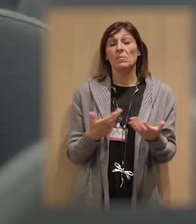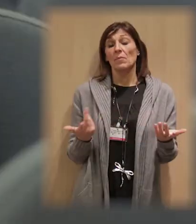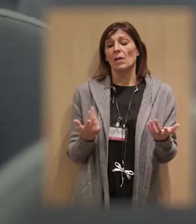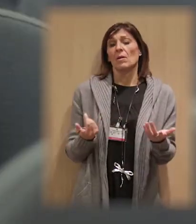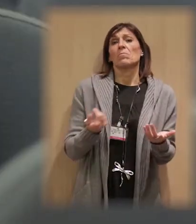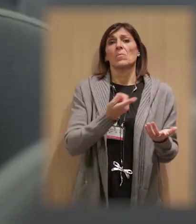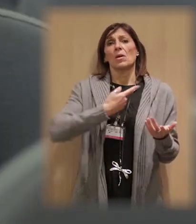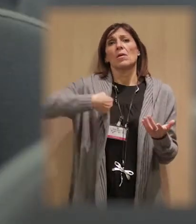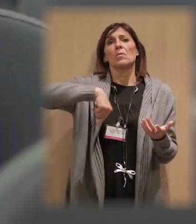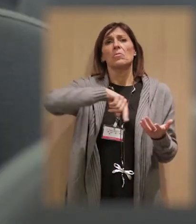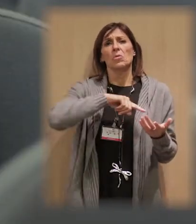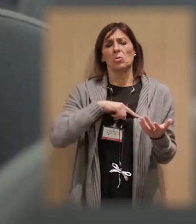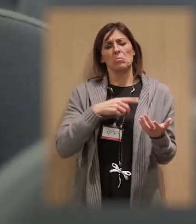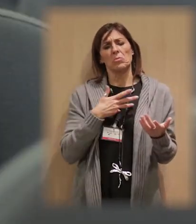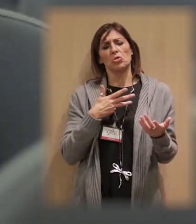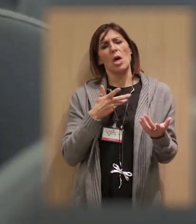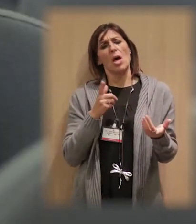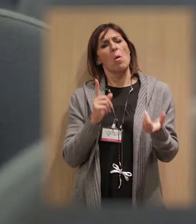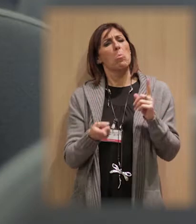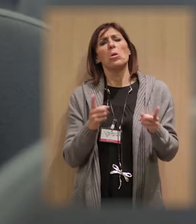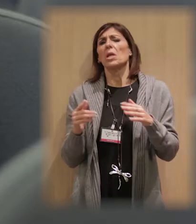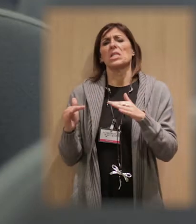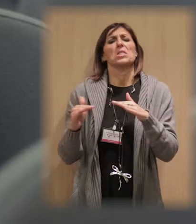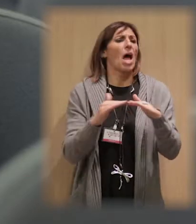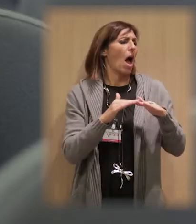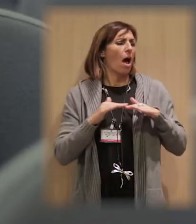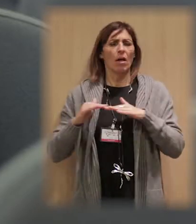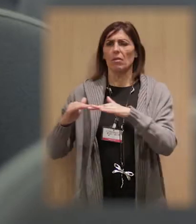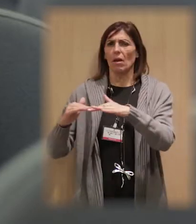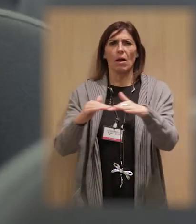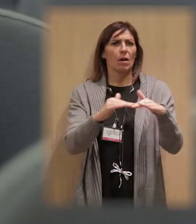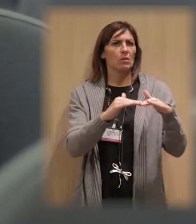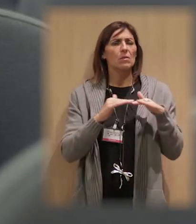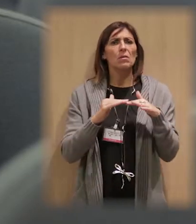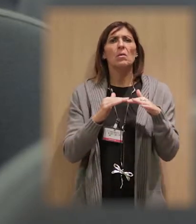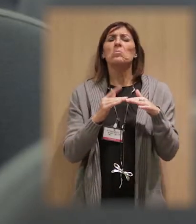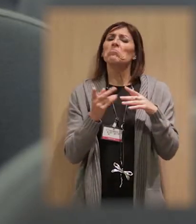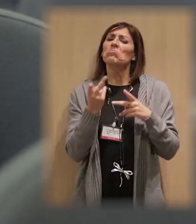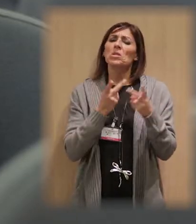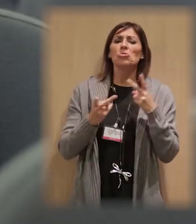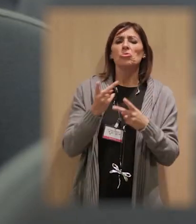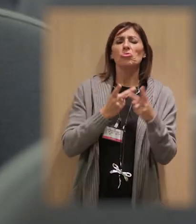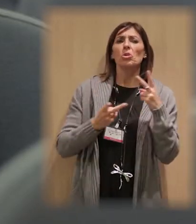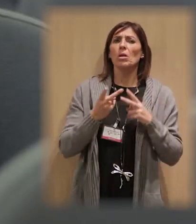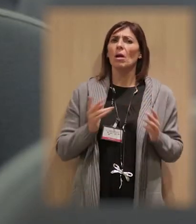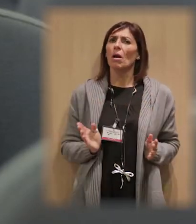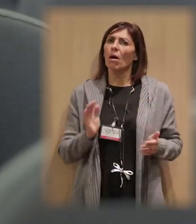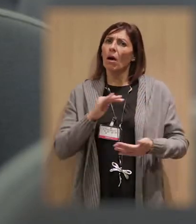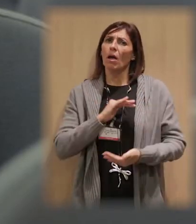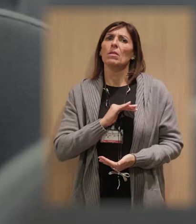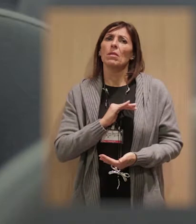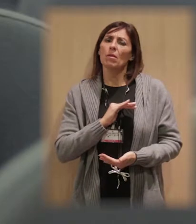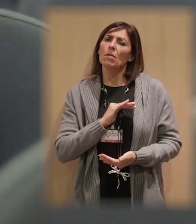E noi adottiamo le politiche standard e nella ricerca di